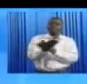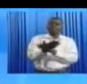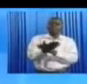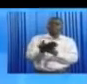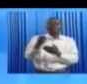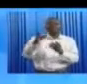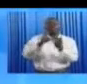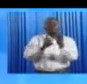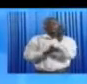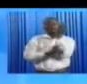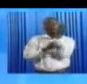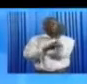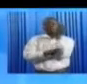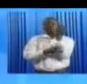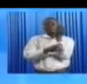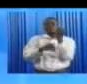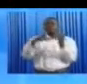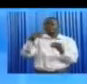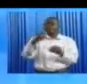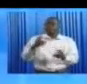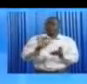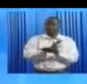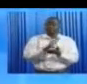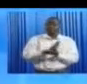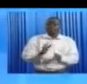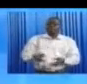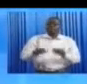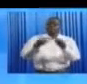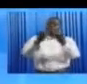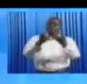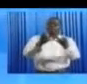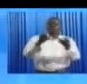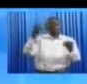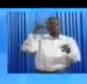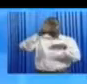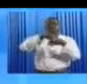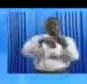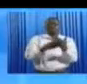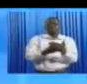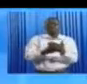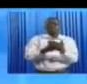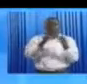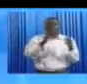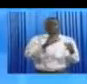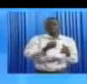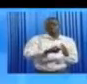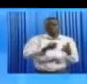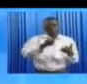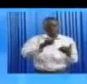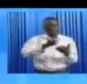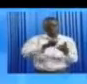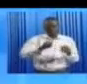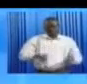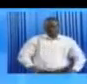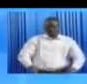vont s'approprier le document qui donne les grandes orientations, les chantiers et les défis à relever. Drissa